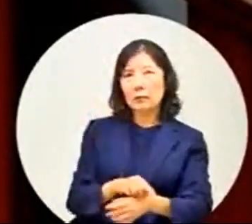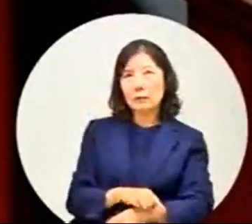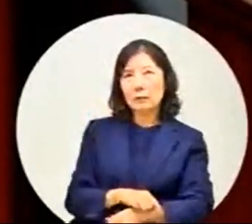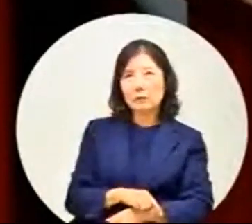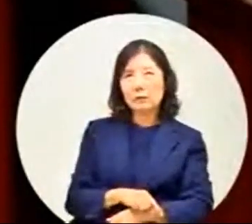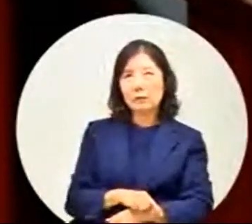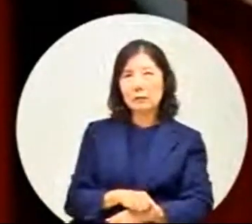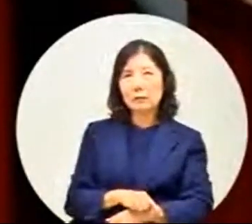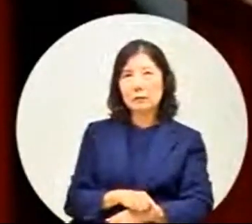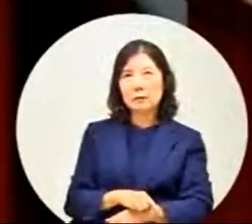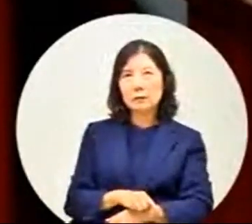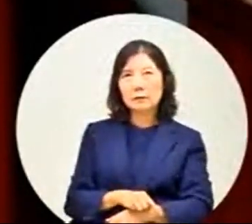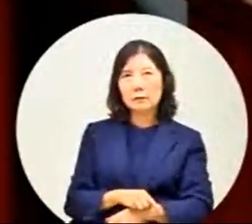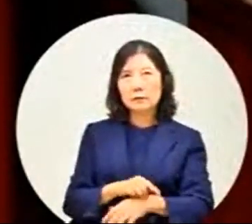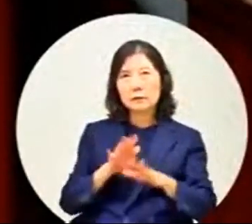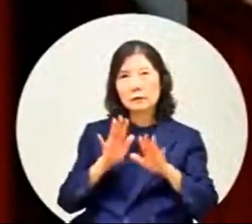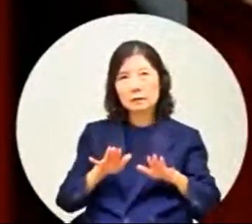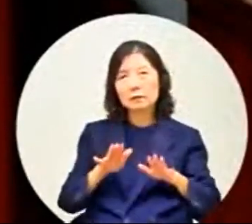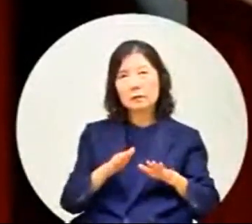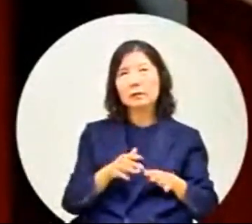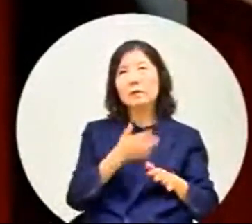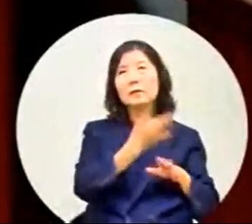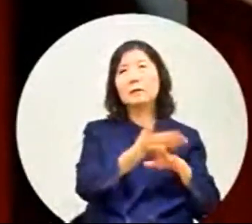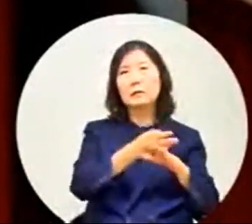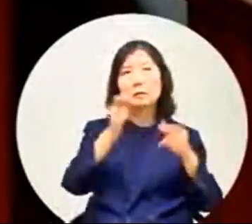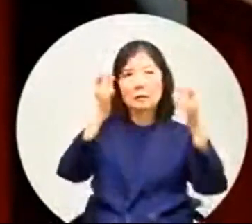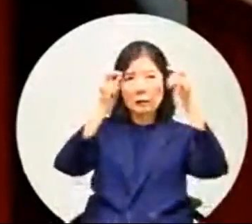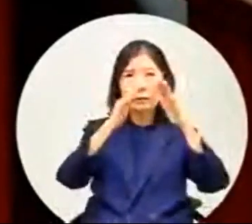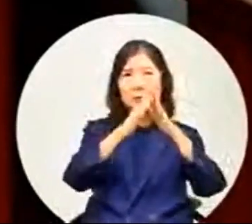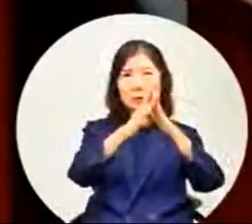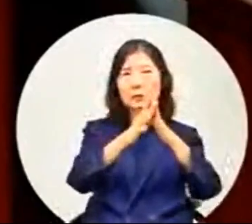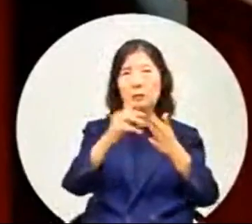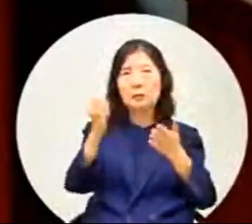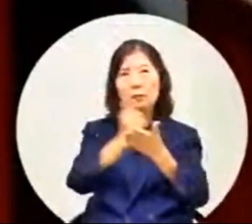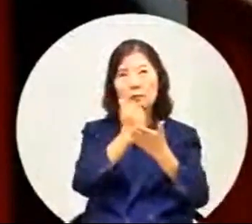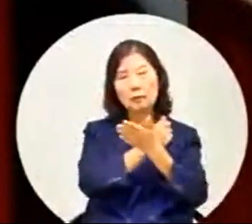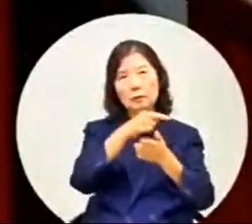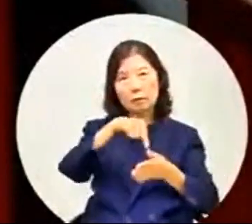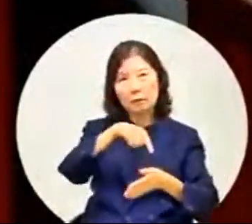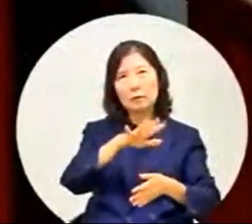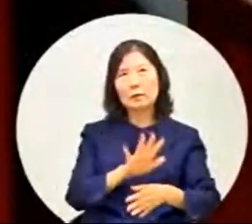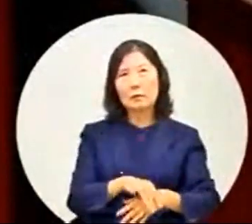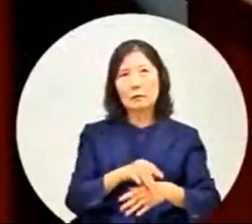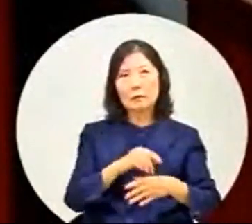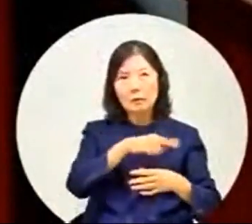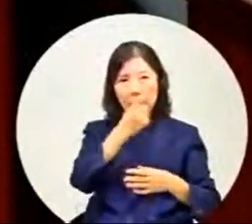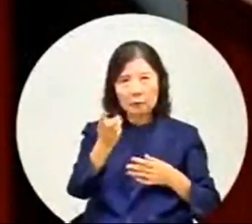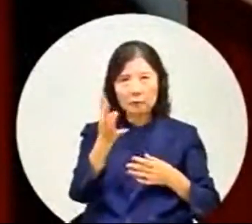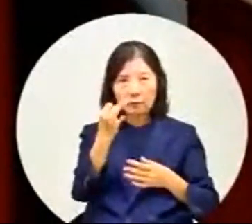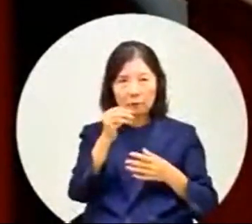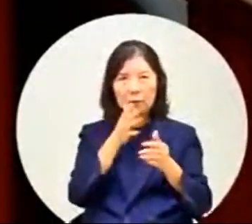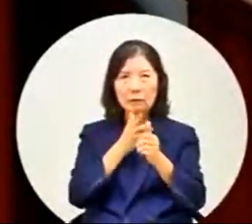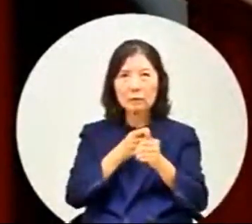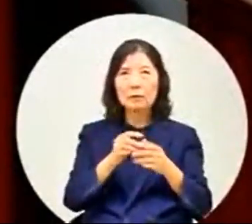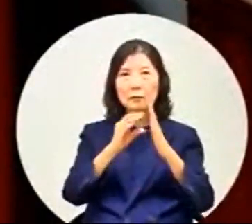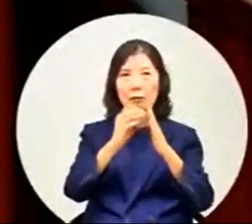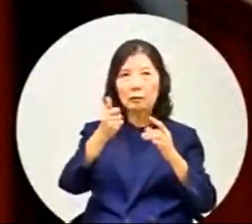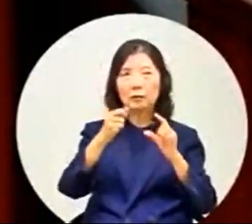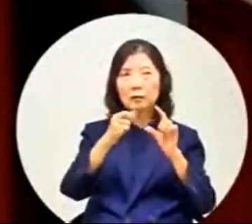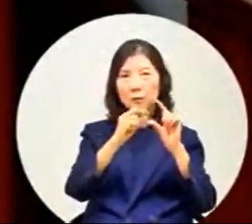为什么现在还摆在高雄市？因为已经进来了。好，我们接下来几个问题就请局长来说明